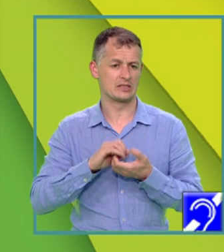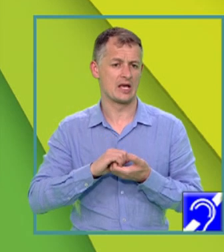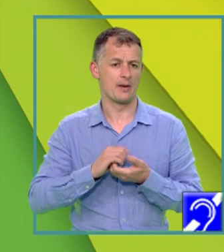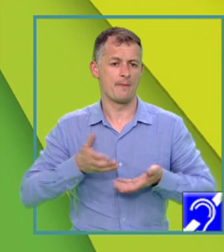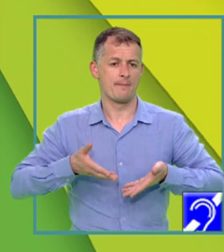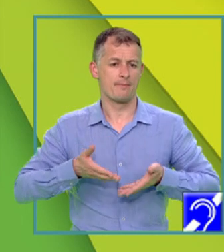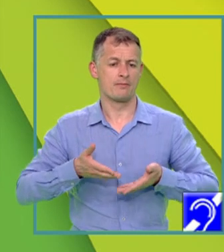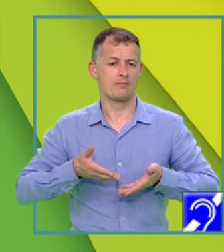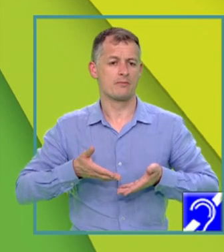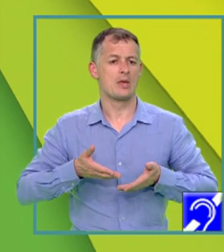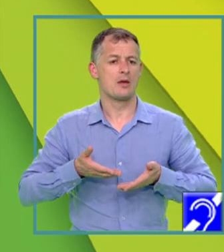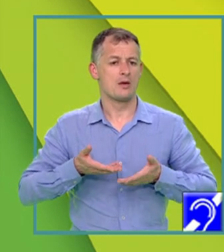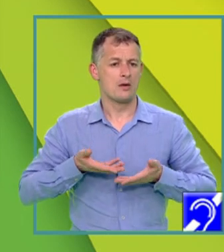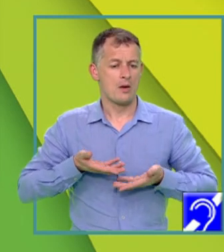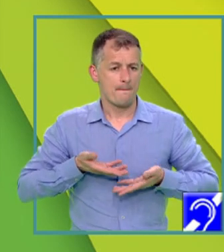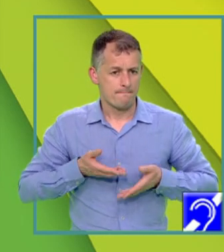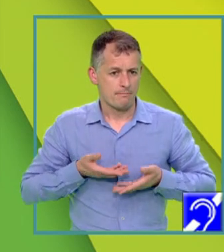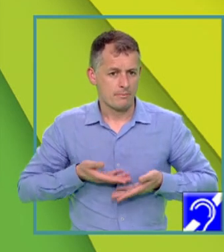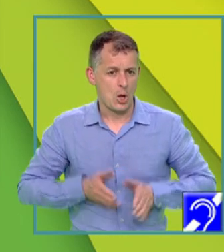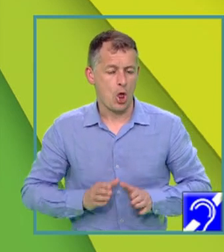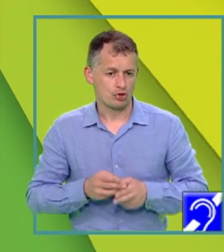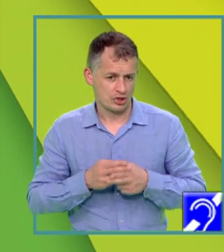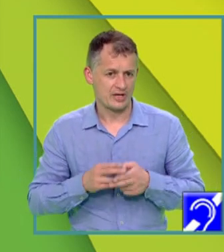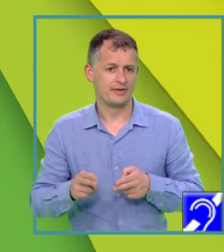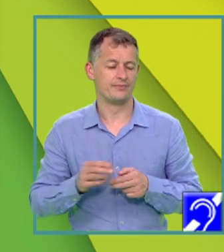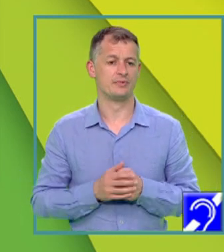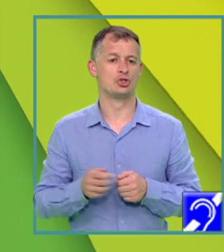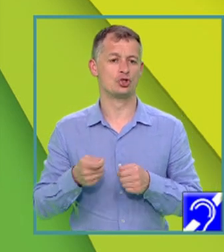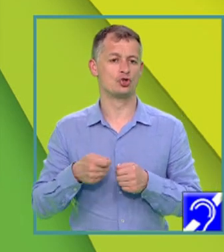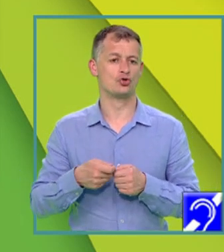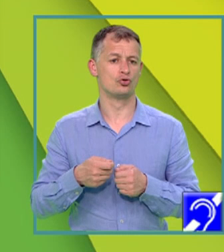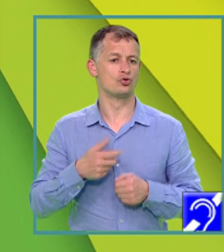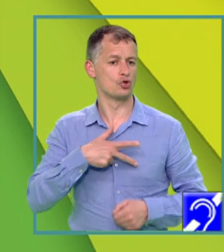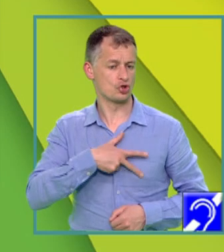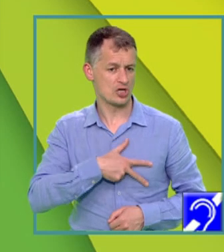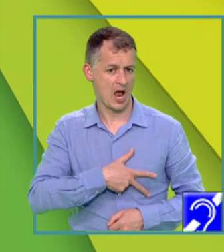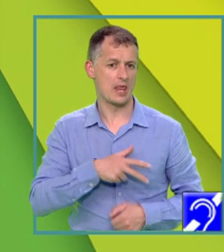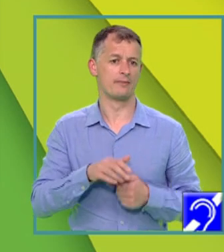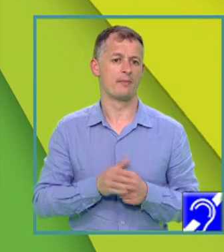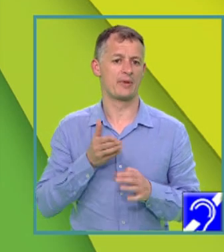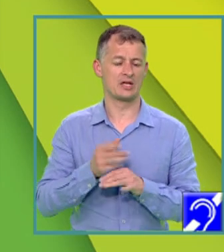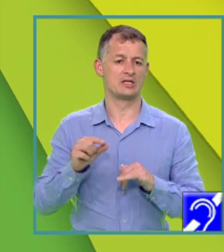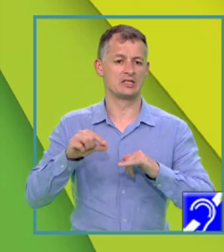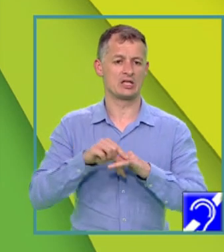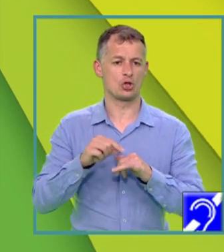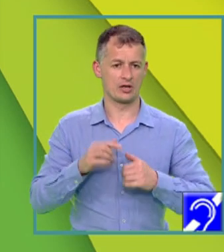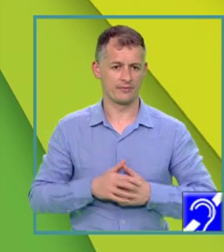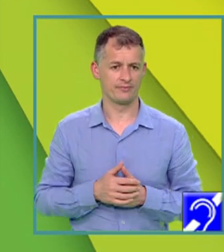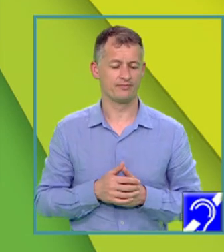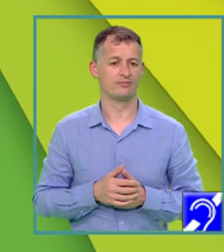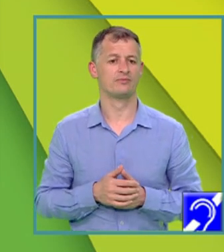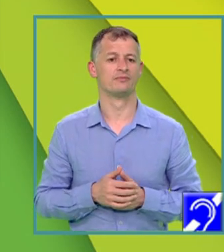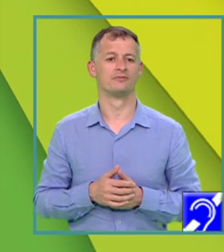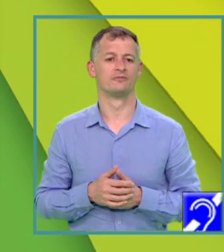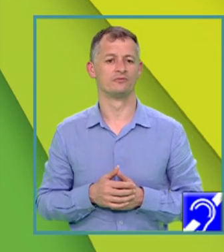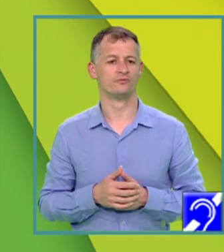socială, face referire la căsătorie, rudenia de tip spiritual și v-am dat aici ca exemplu nășia, frăția de